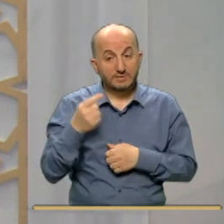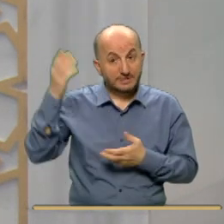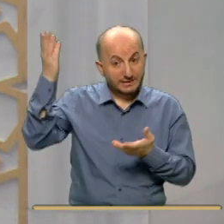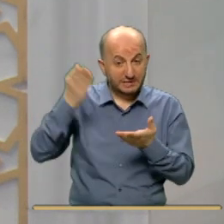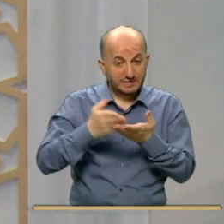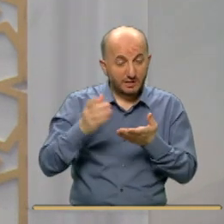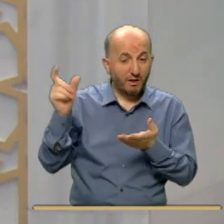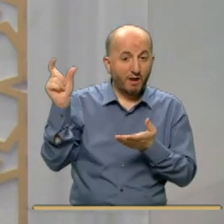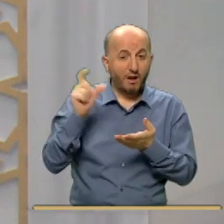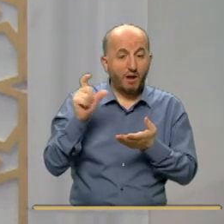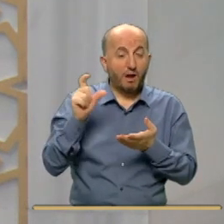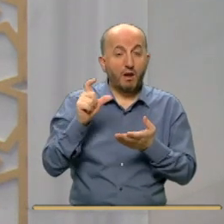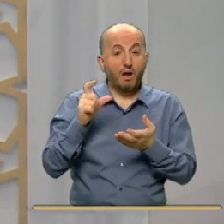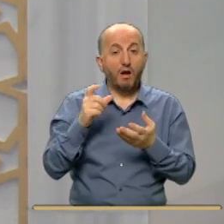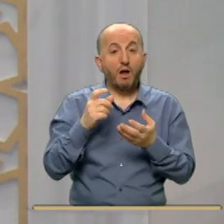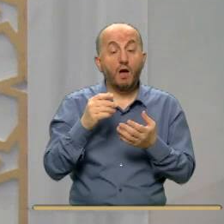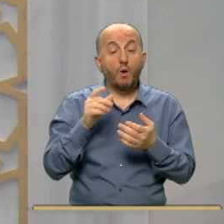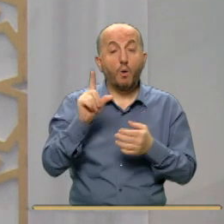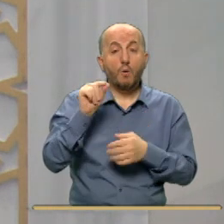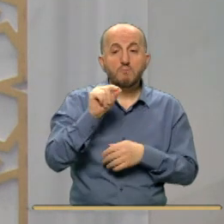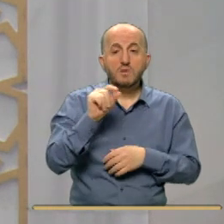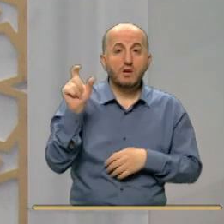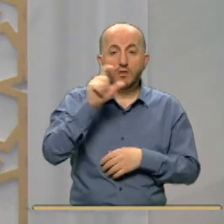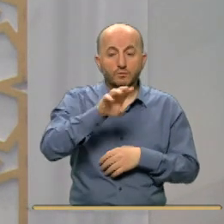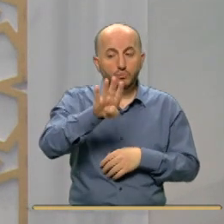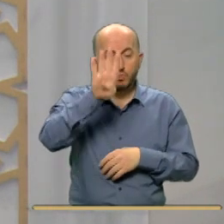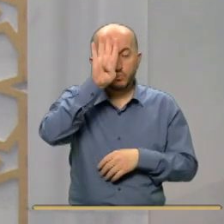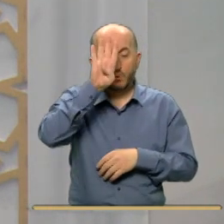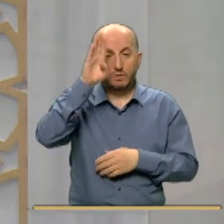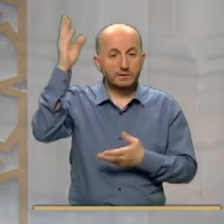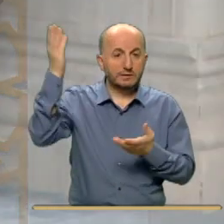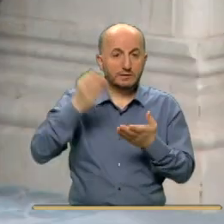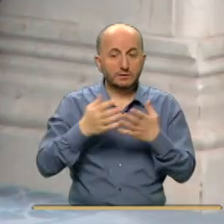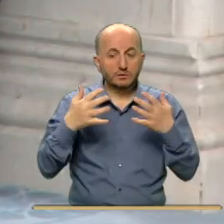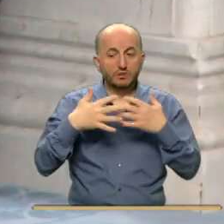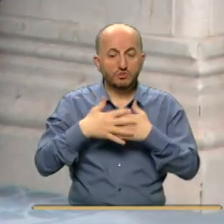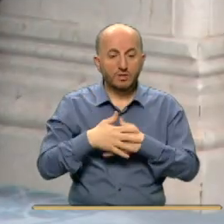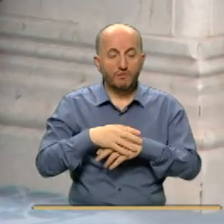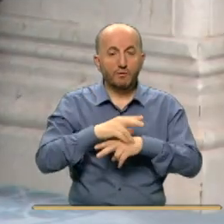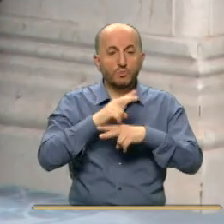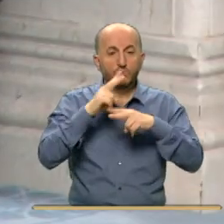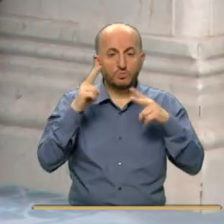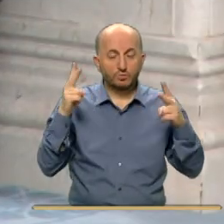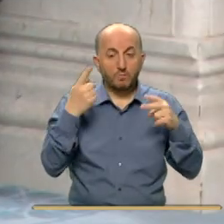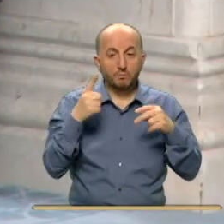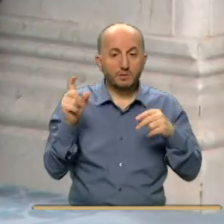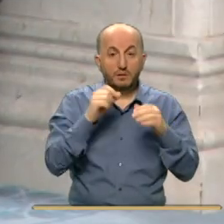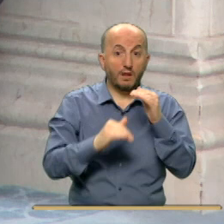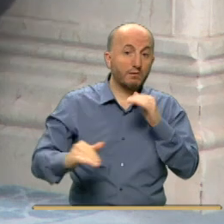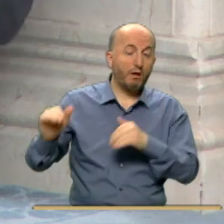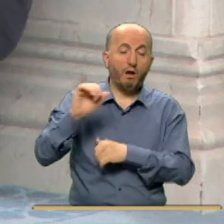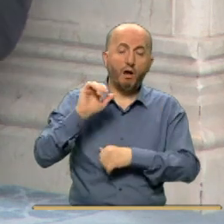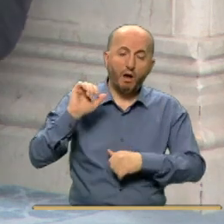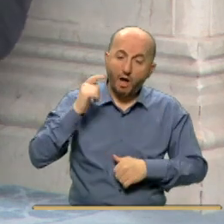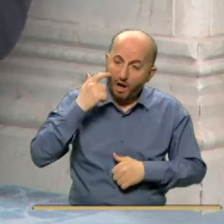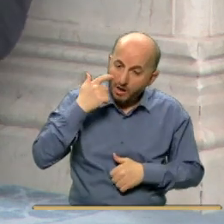indiği ayı ayların 11 ayın sultanı yaptı, indiği geceyi ve gündüzü 1000 aydan daha hayırlı ve değerli